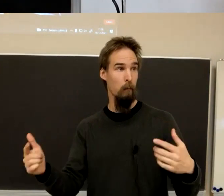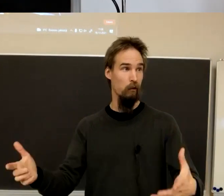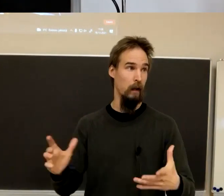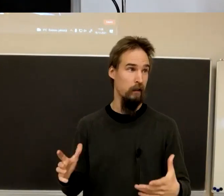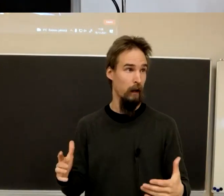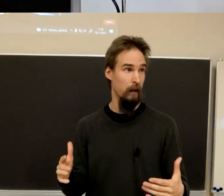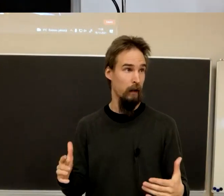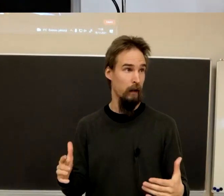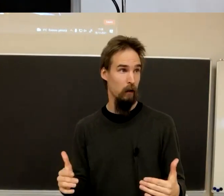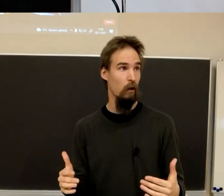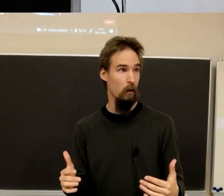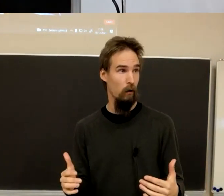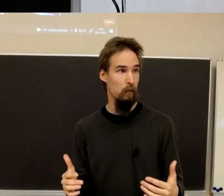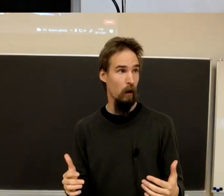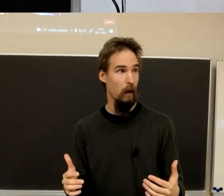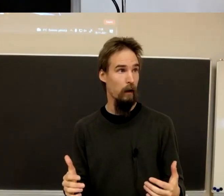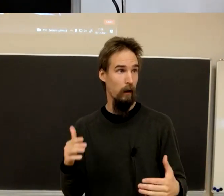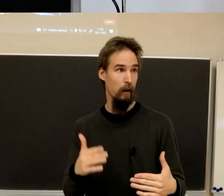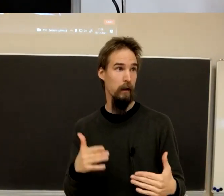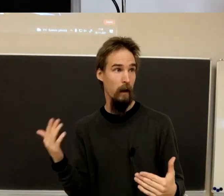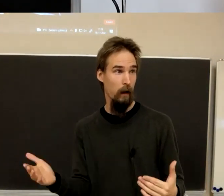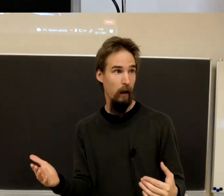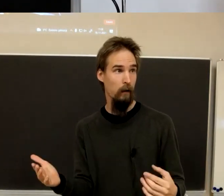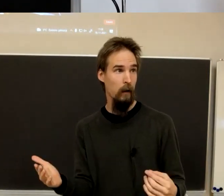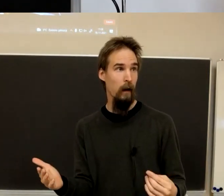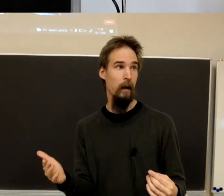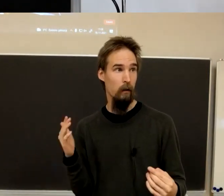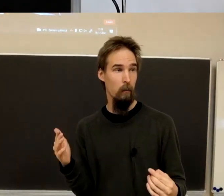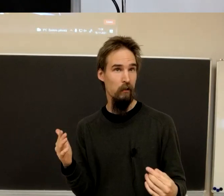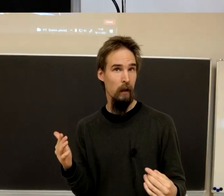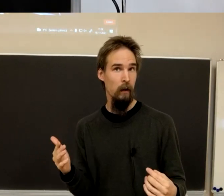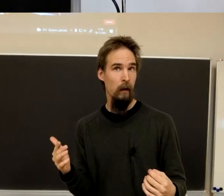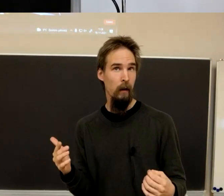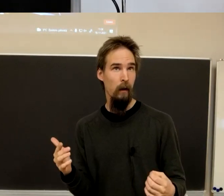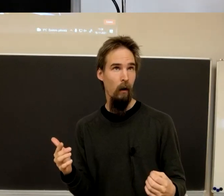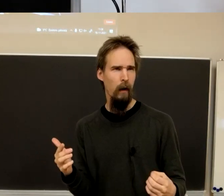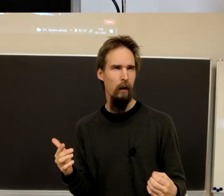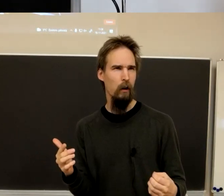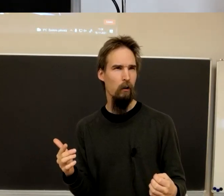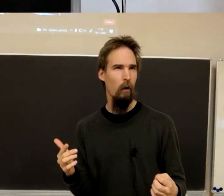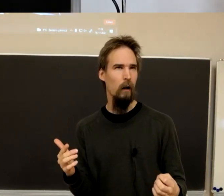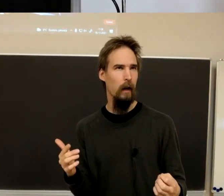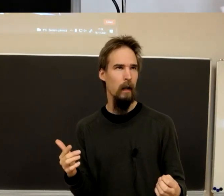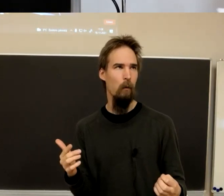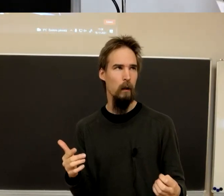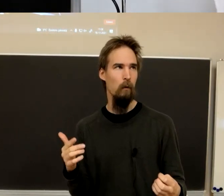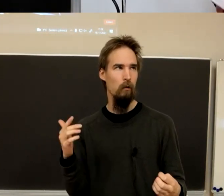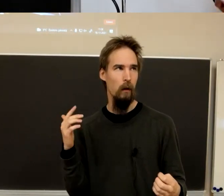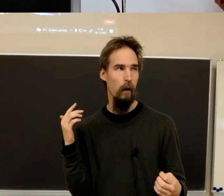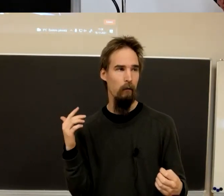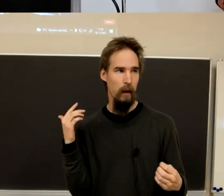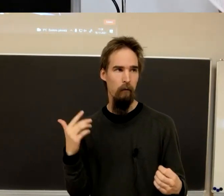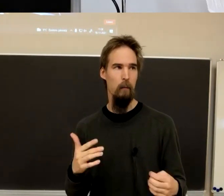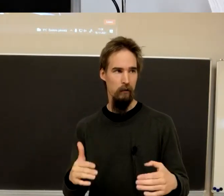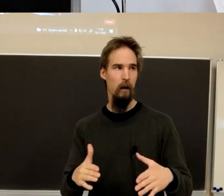vaikka tuommoisia itseen liittyviä merkitysharhoja psykedeelien aikana ja jälkeen. Että ehdottomasti, en osaa nyt lonkalta heittää muita, mutta niin